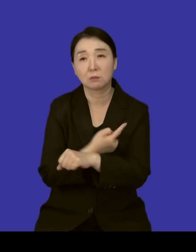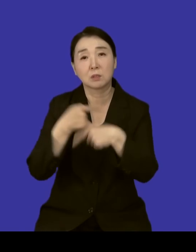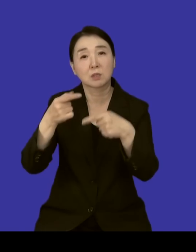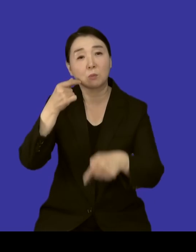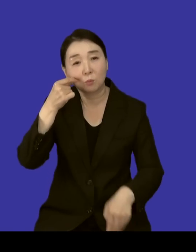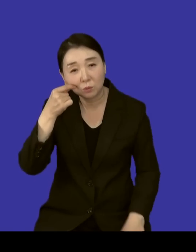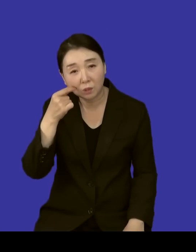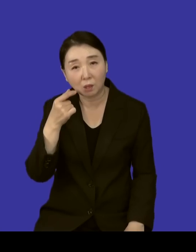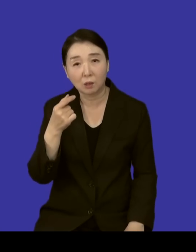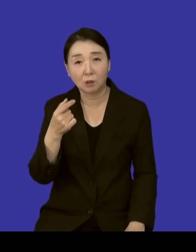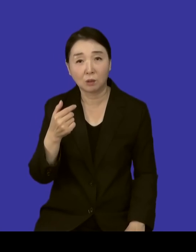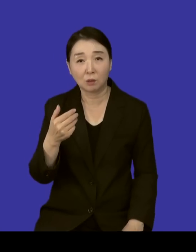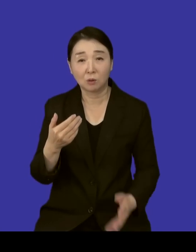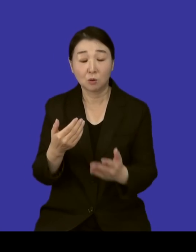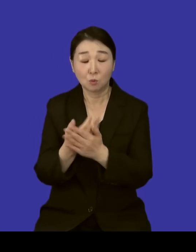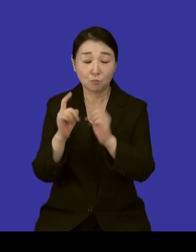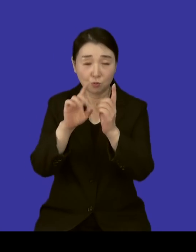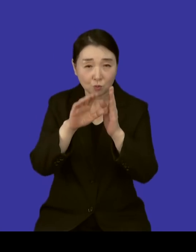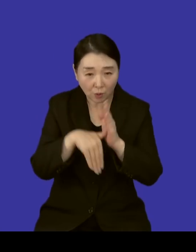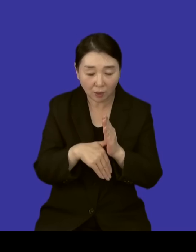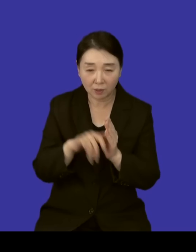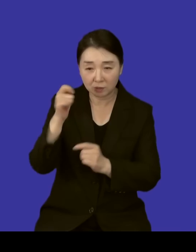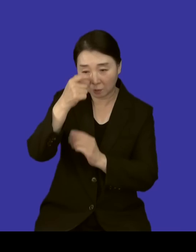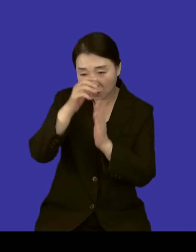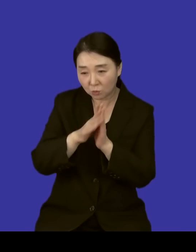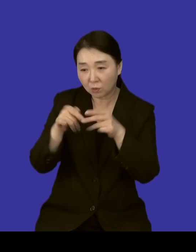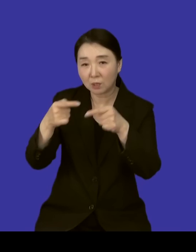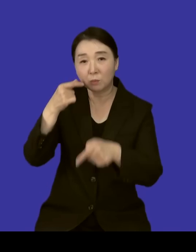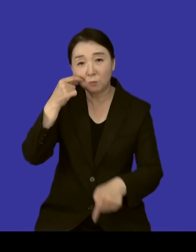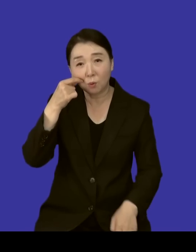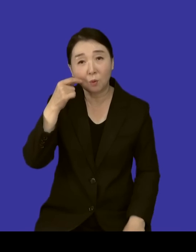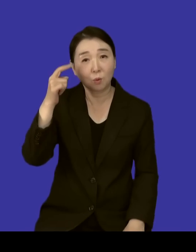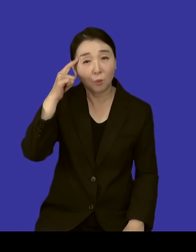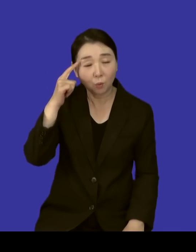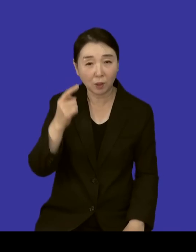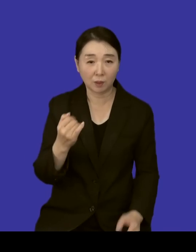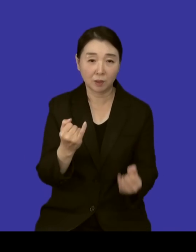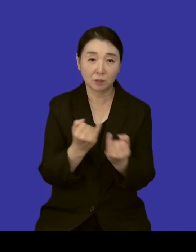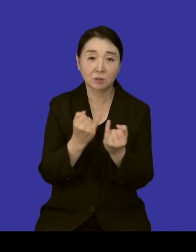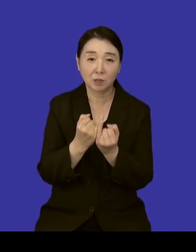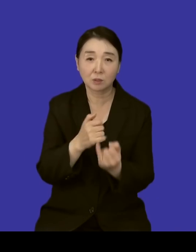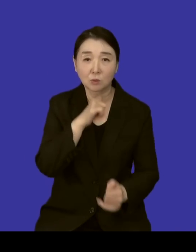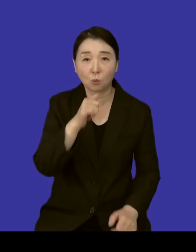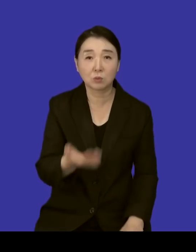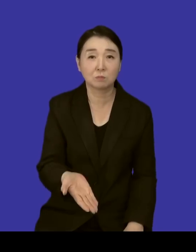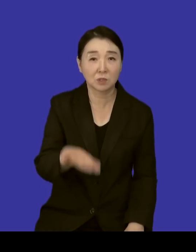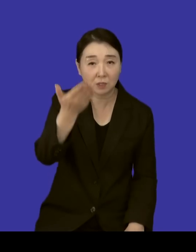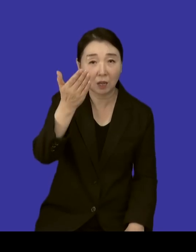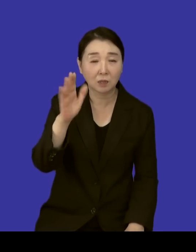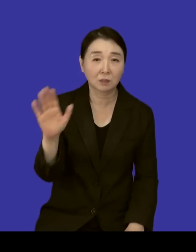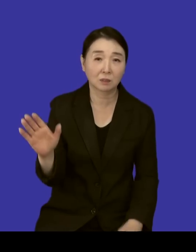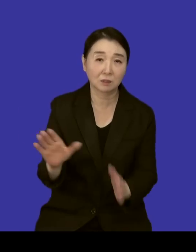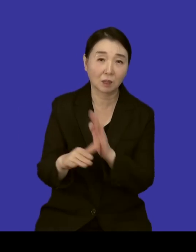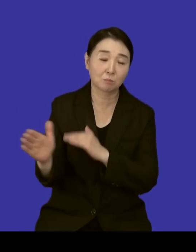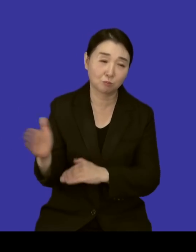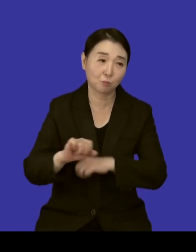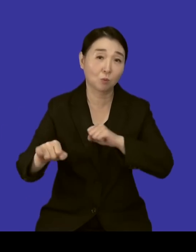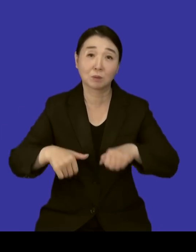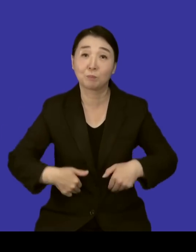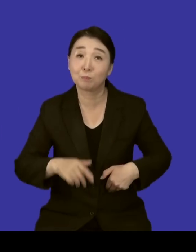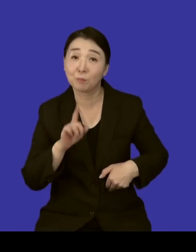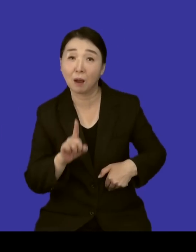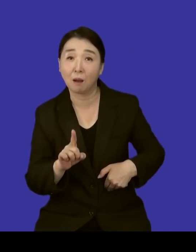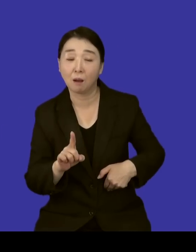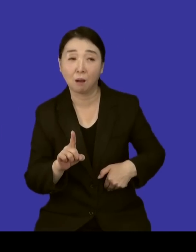새벽기도 아무것도 못 가게 하세요. 주일 예배만 딱. 예, 여자는 50이 넘어서 봉사를 해야 된다고. 지금